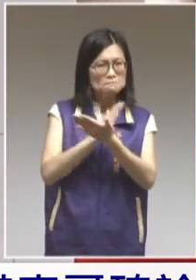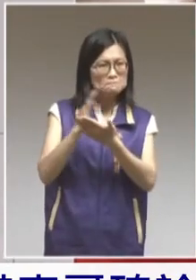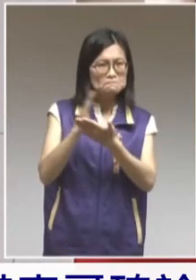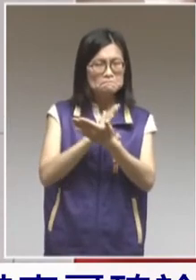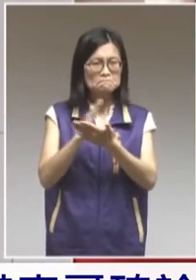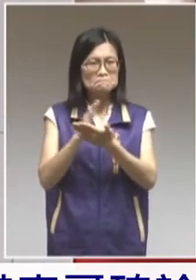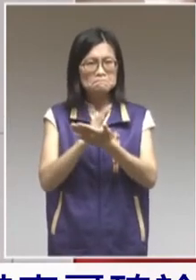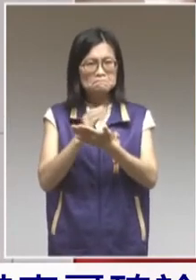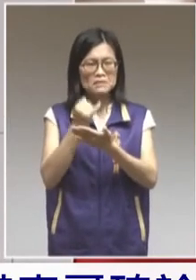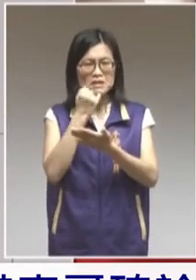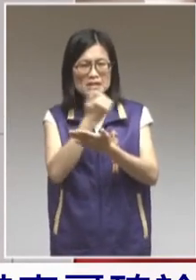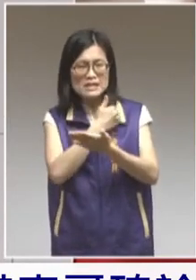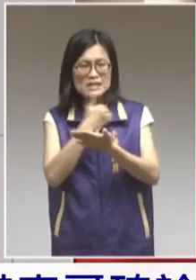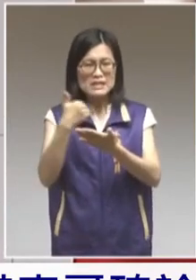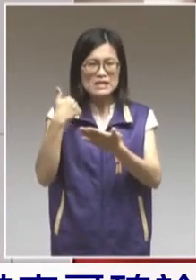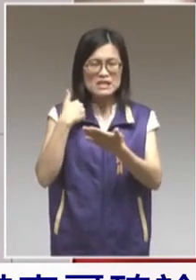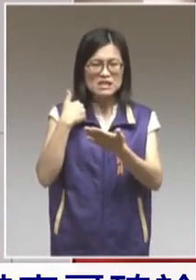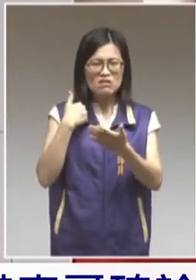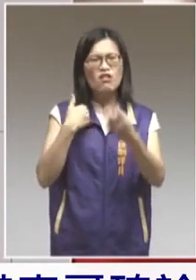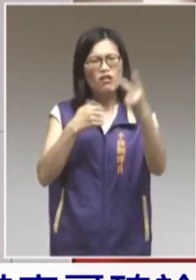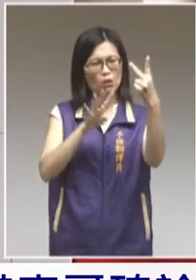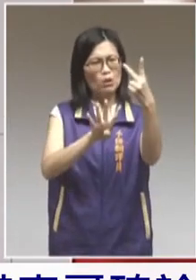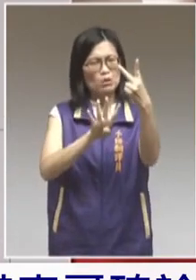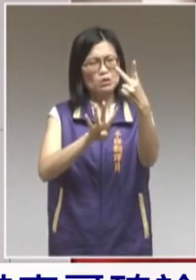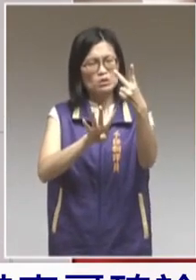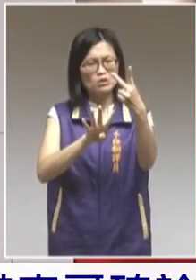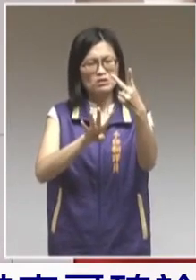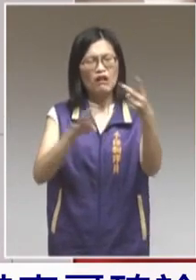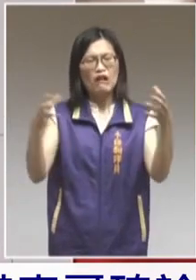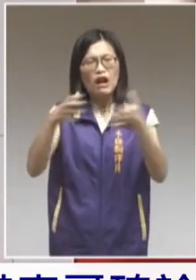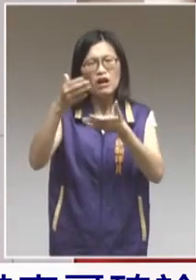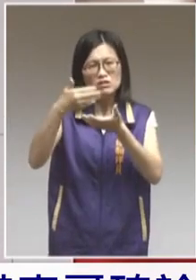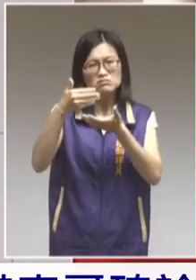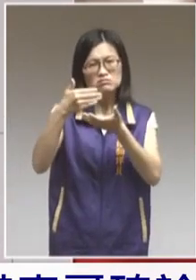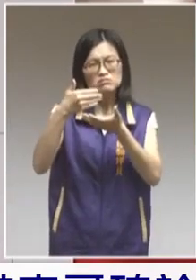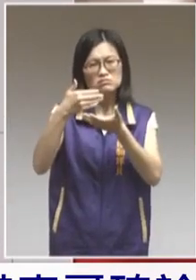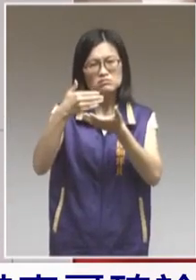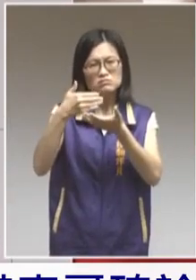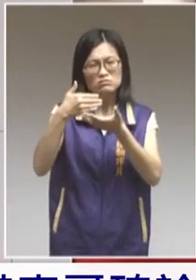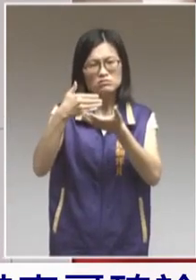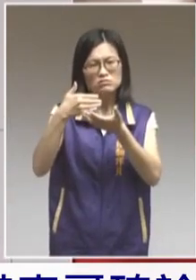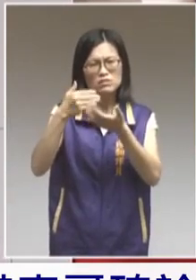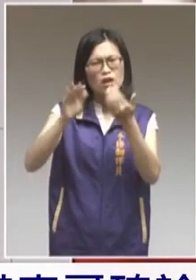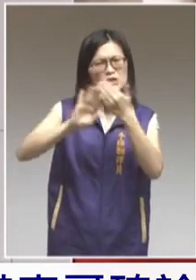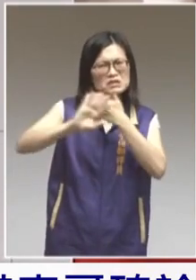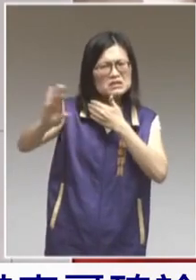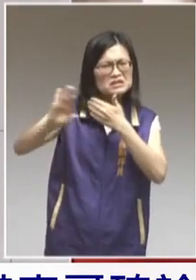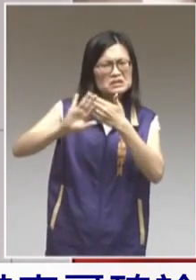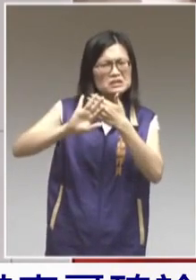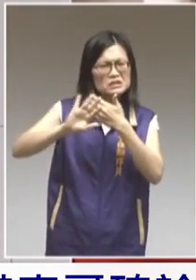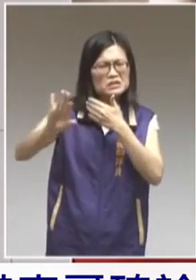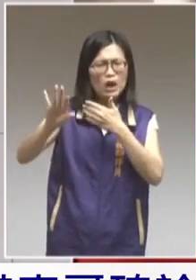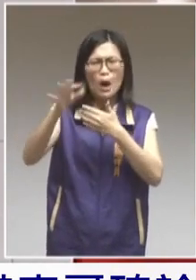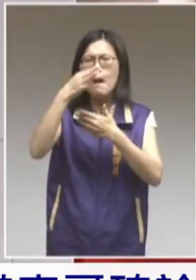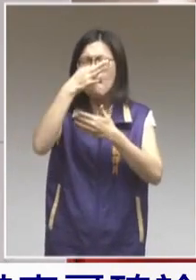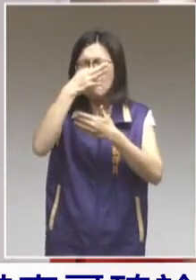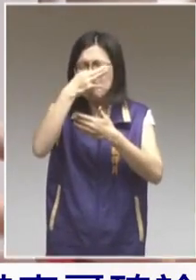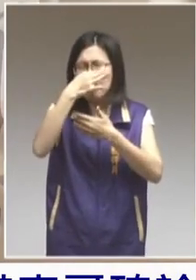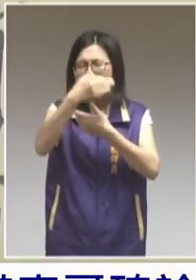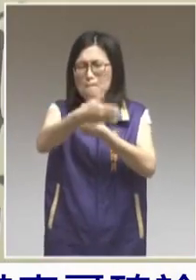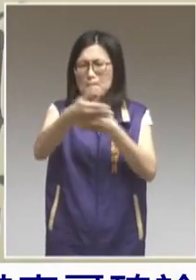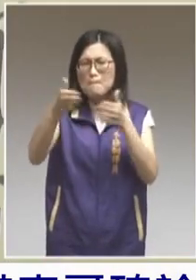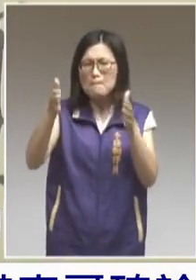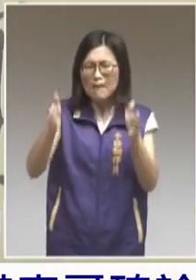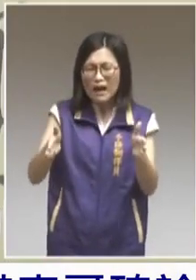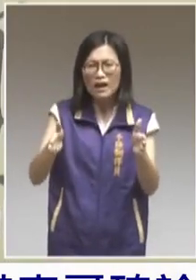是在这一段的2月4号的这个聚餐之外的这个密闭空间的一个聚会，